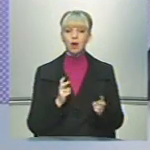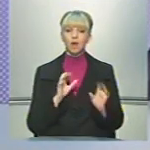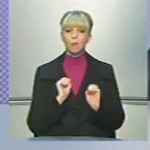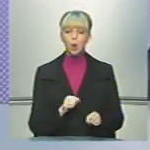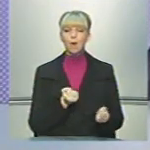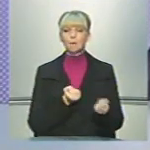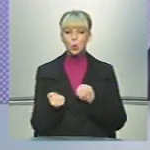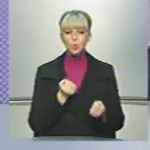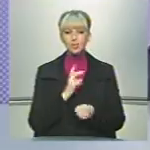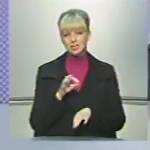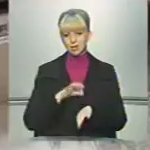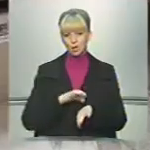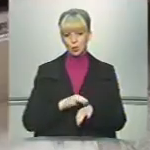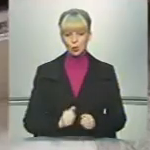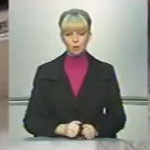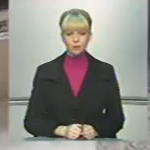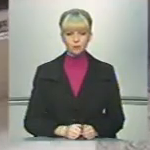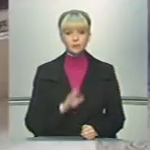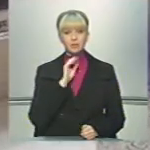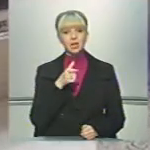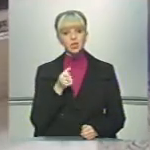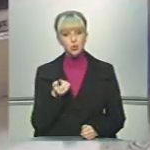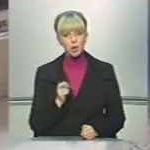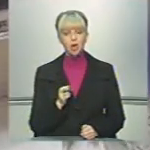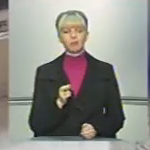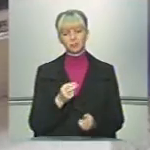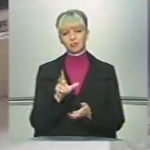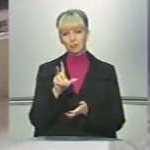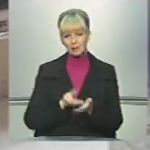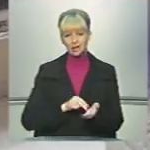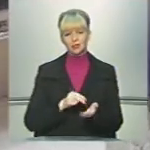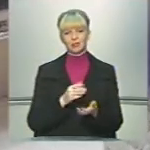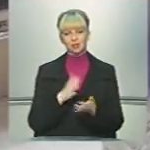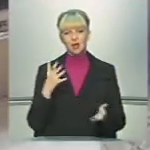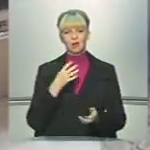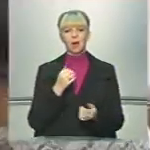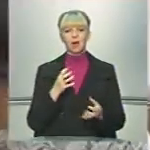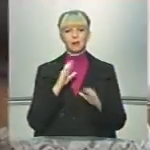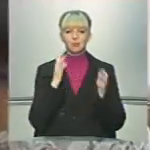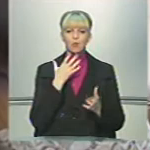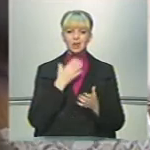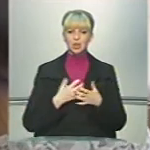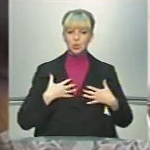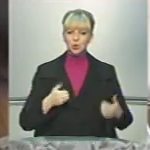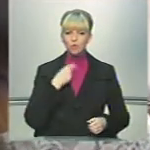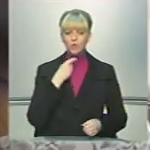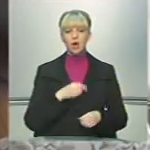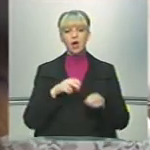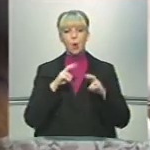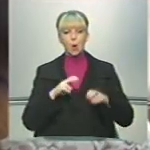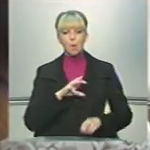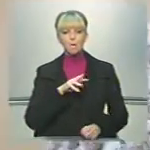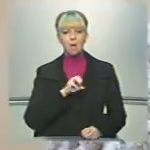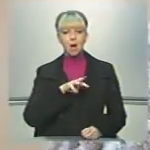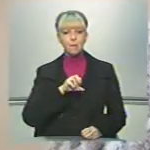можна боротися із недугою. Пані Зоя – яскравий приклад жінки, котра дбає про власне здоров'я. Каже, огляд у мамолога